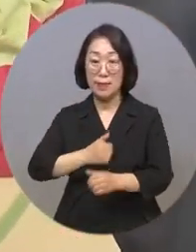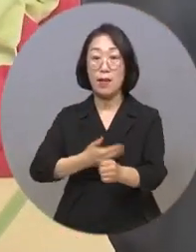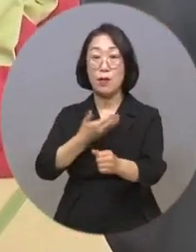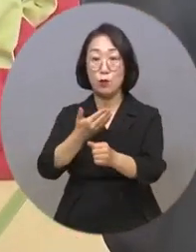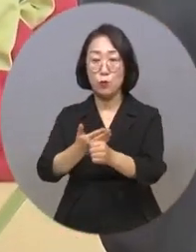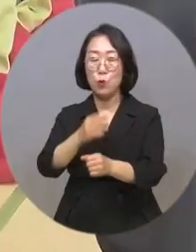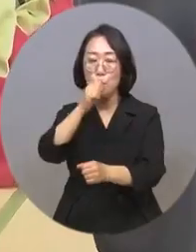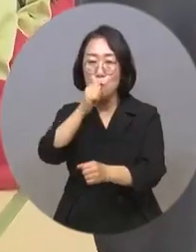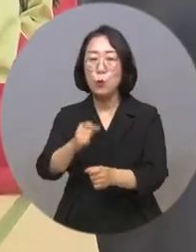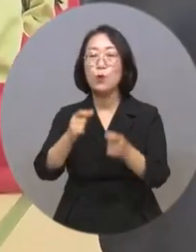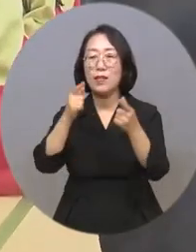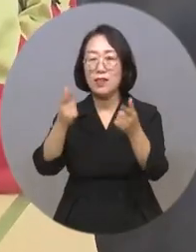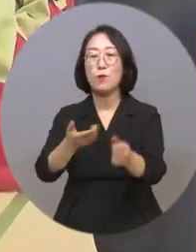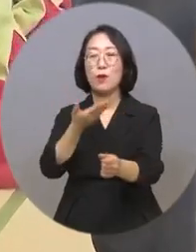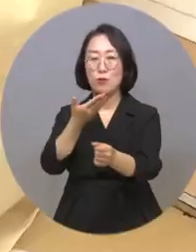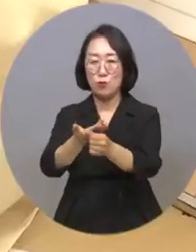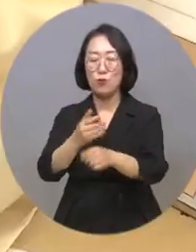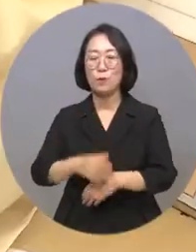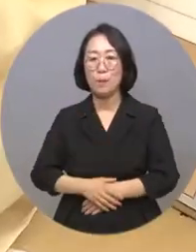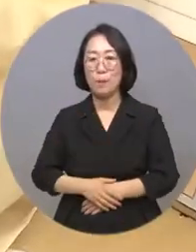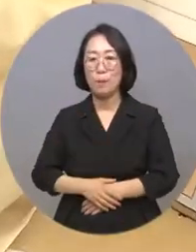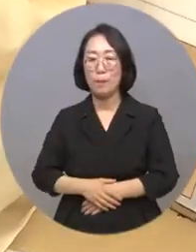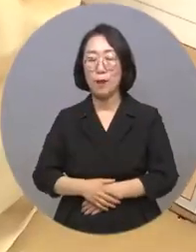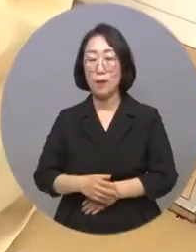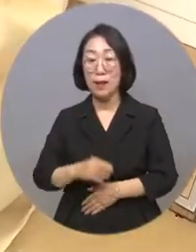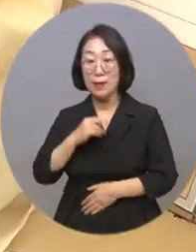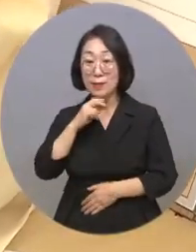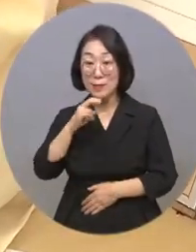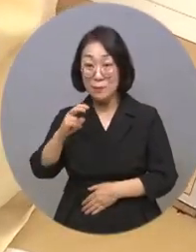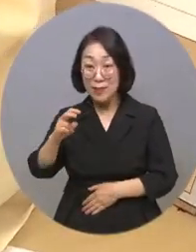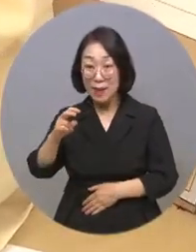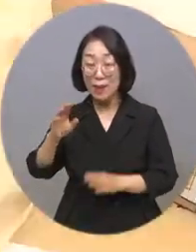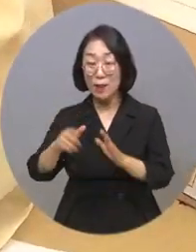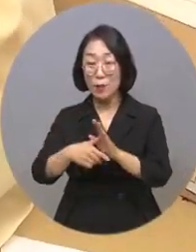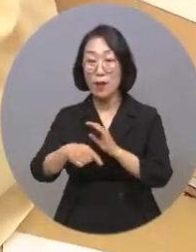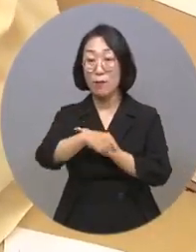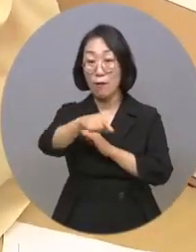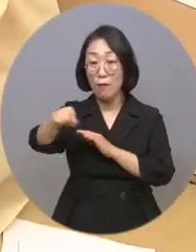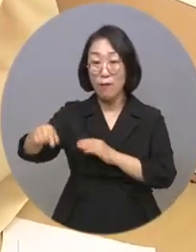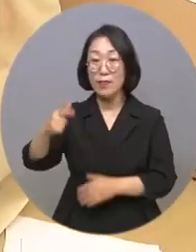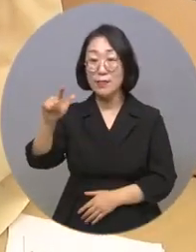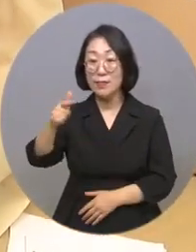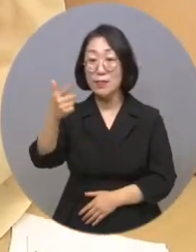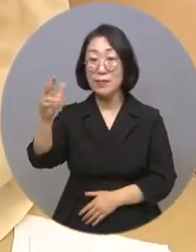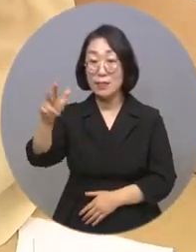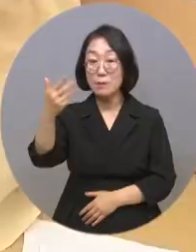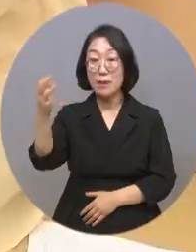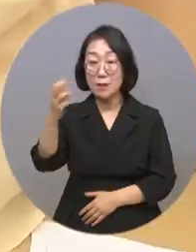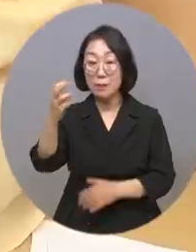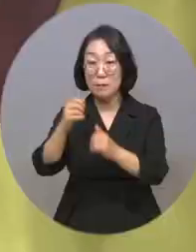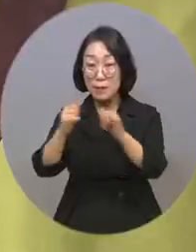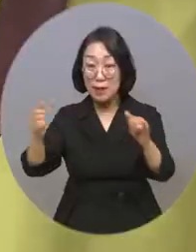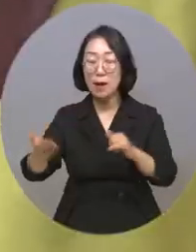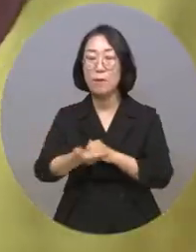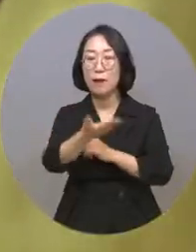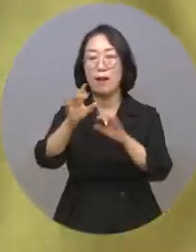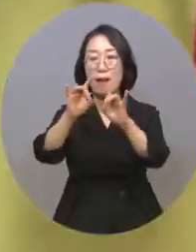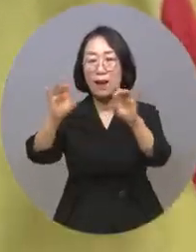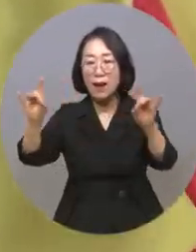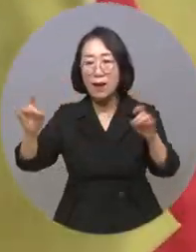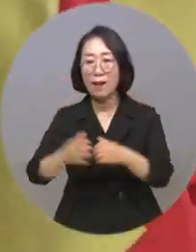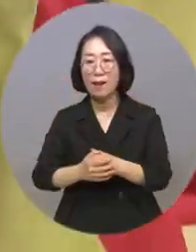값진 기회를 제공하였고 20살을 맞이한 관내 730명가량의 성년자에게